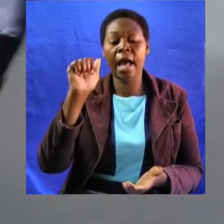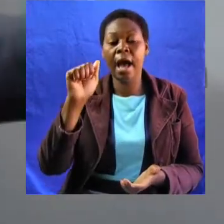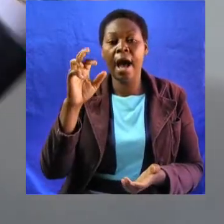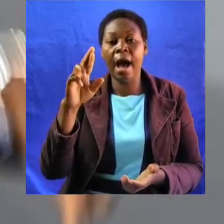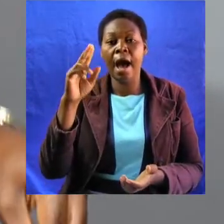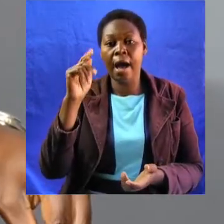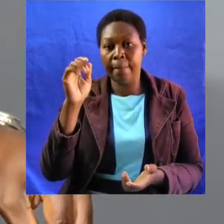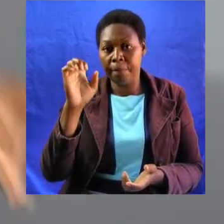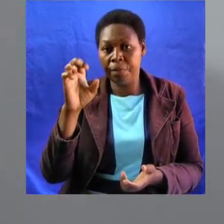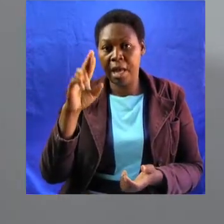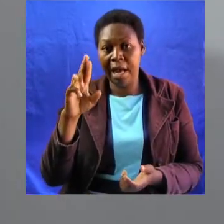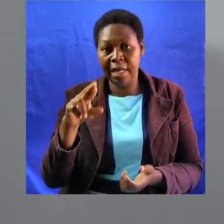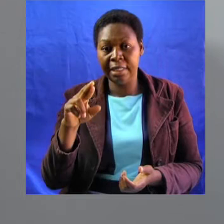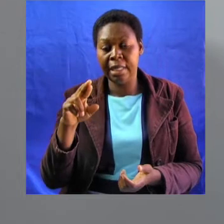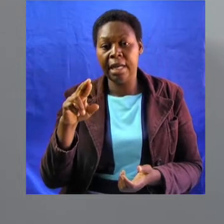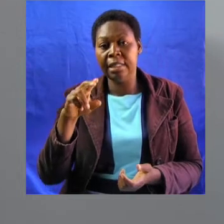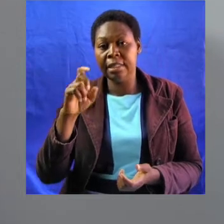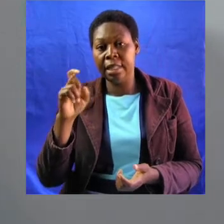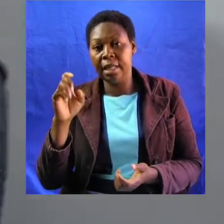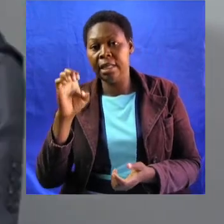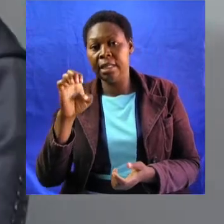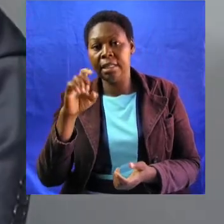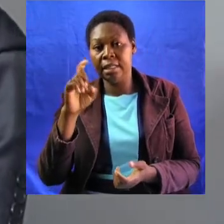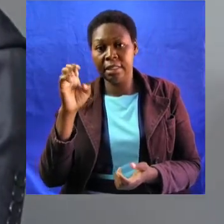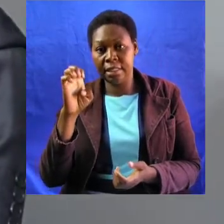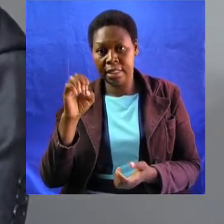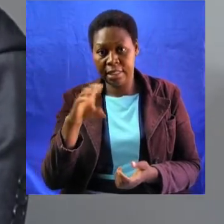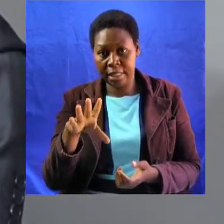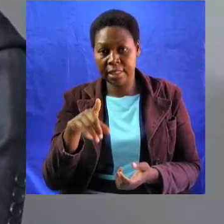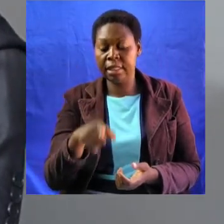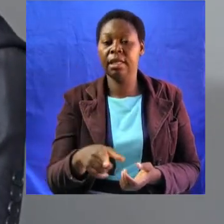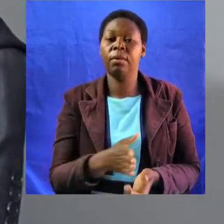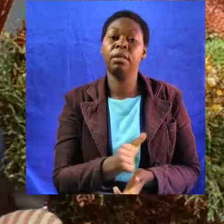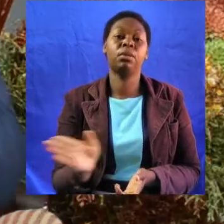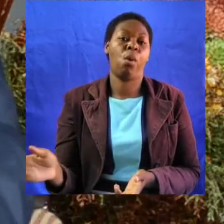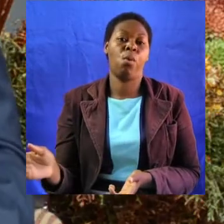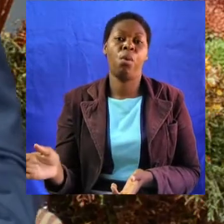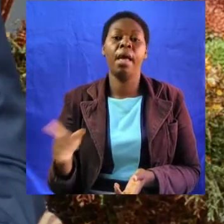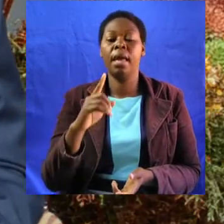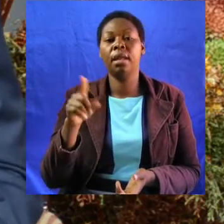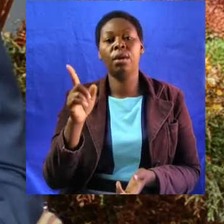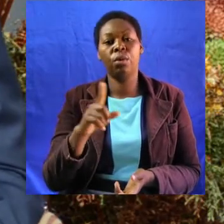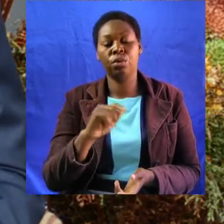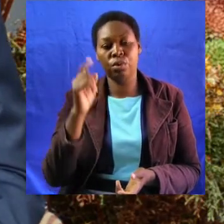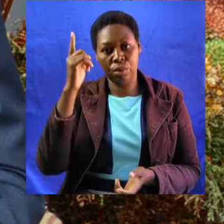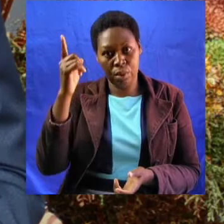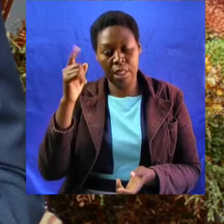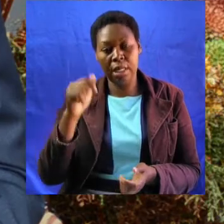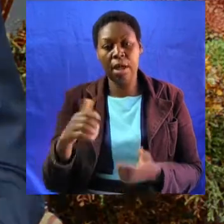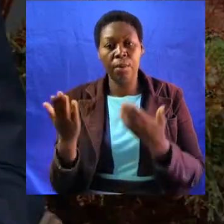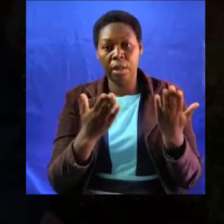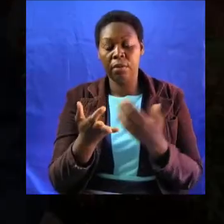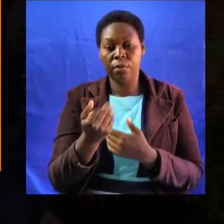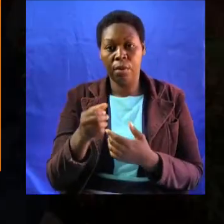sei mubhuku raDaniel. Because ndora tiri kunyanya kudzidza. Daniel 10 verse 20 to 21. Daniel 10 verse